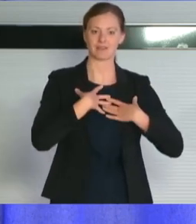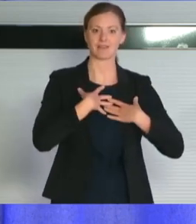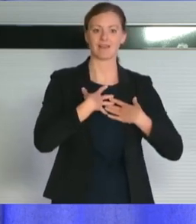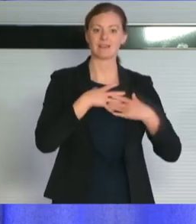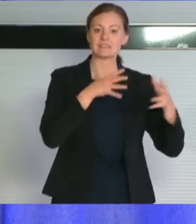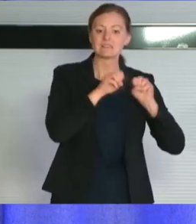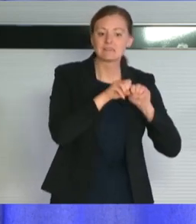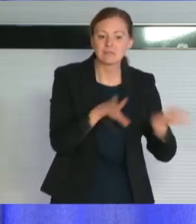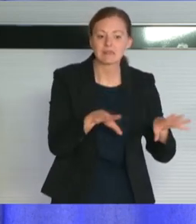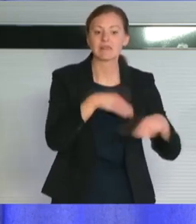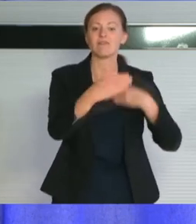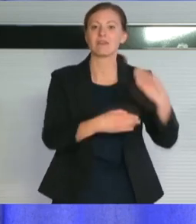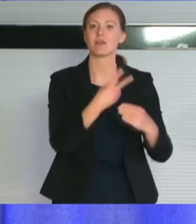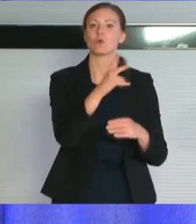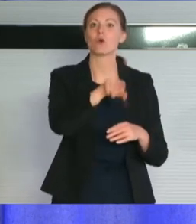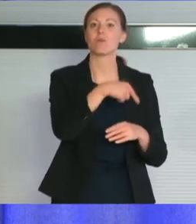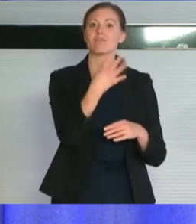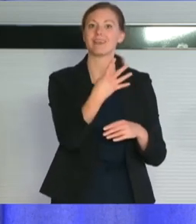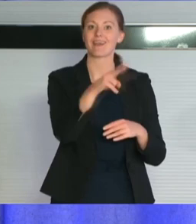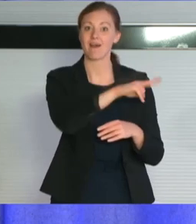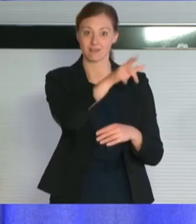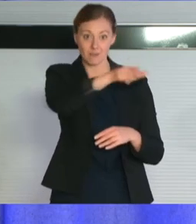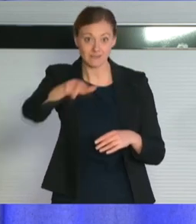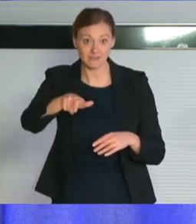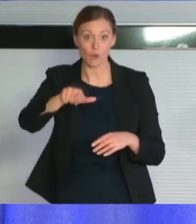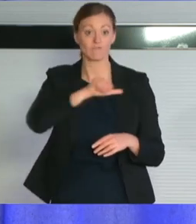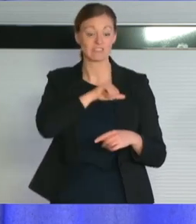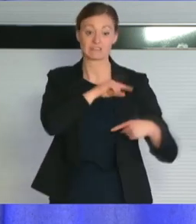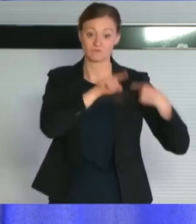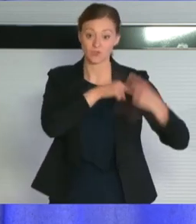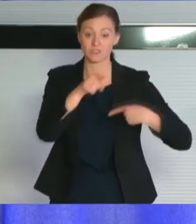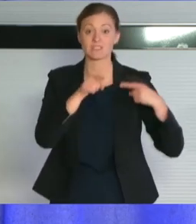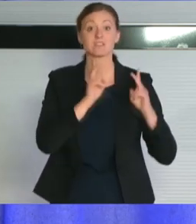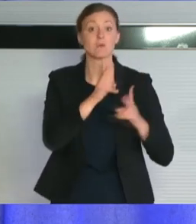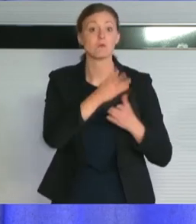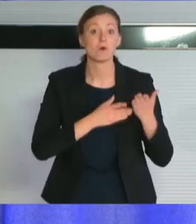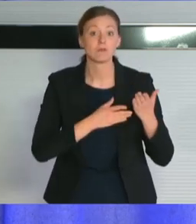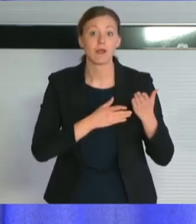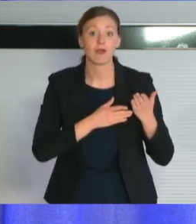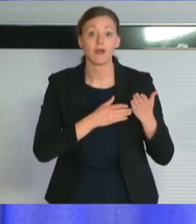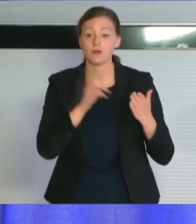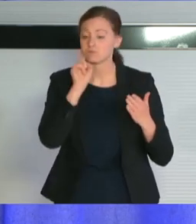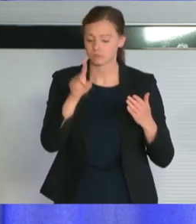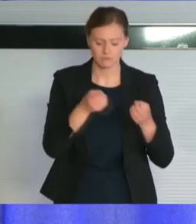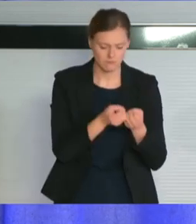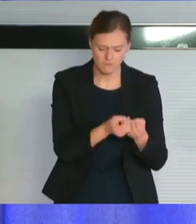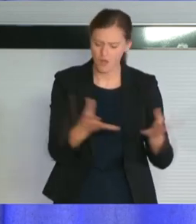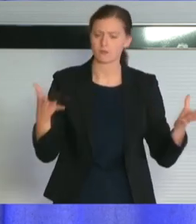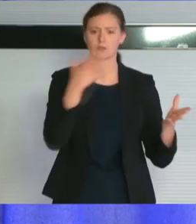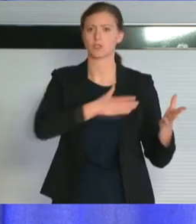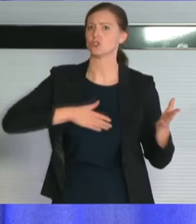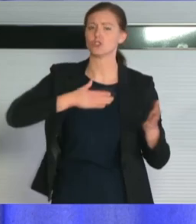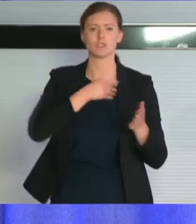andre. Hvis spredningen hadde fortsatt slik, ville svært mange blitt syke på kort